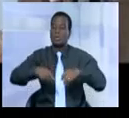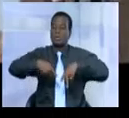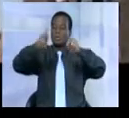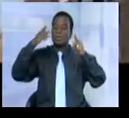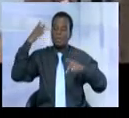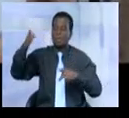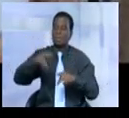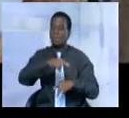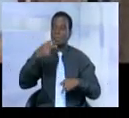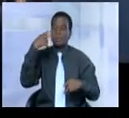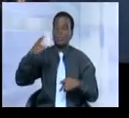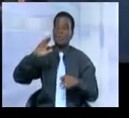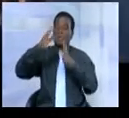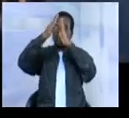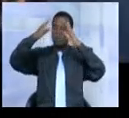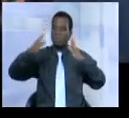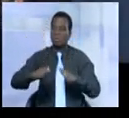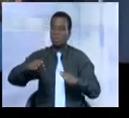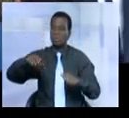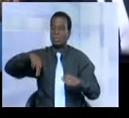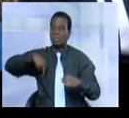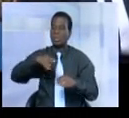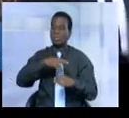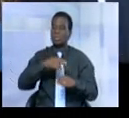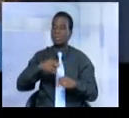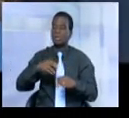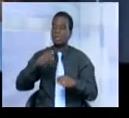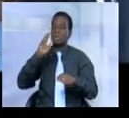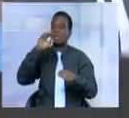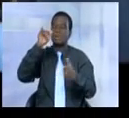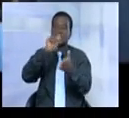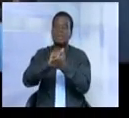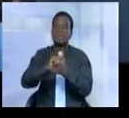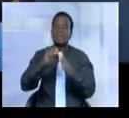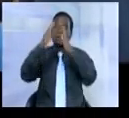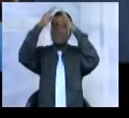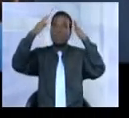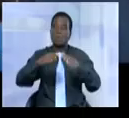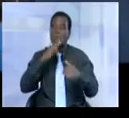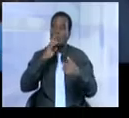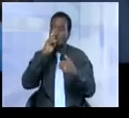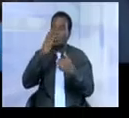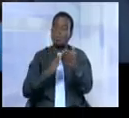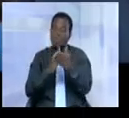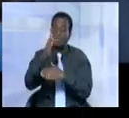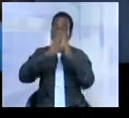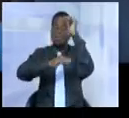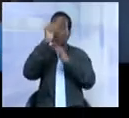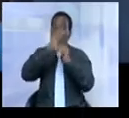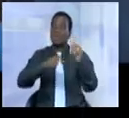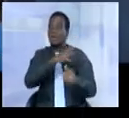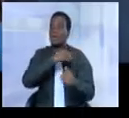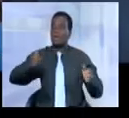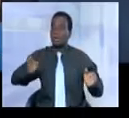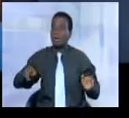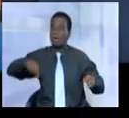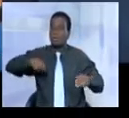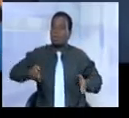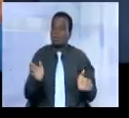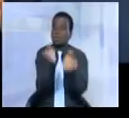Nous avons vu la maison. Et notre impression, c'est que ces maisons sont bien construites, sont bien faites. Et nous encourageons l'opérateur à continuer et